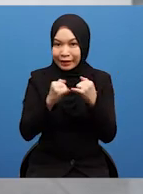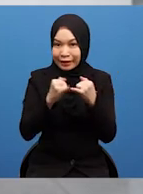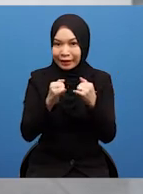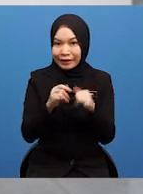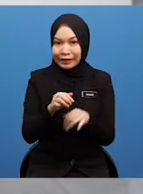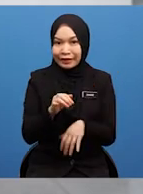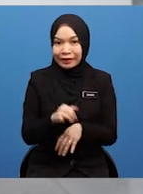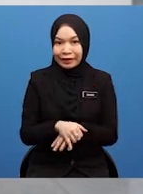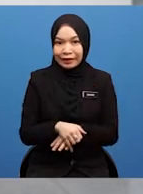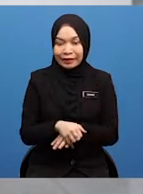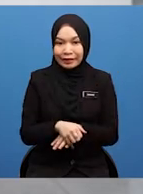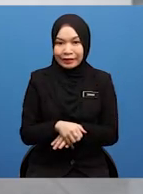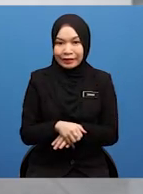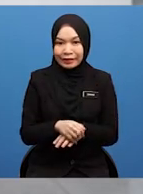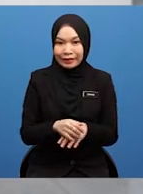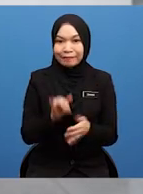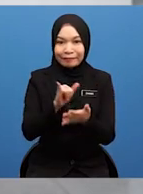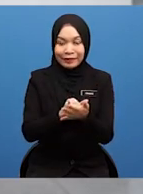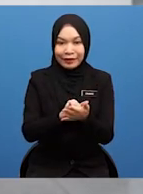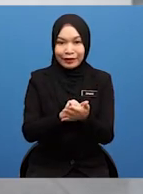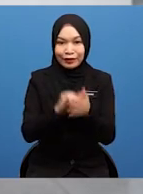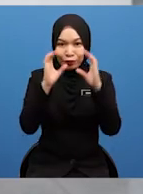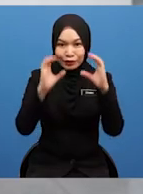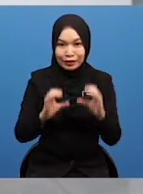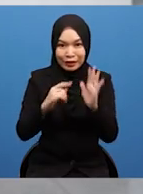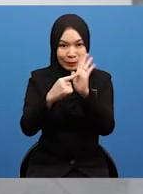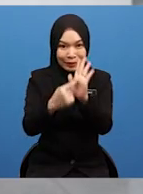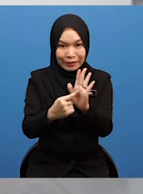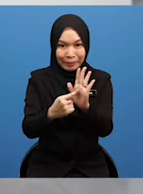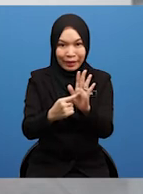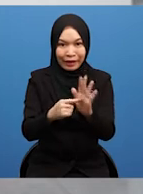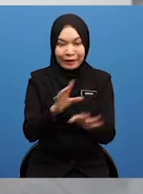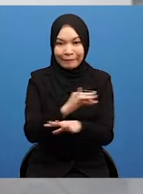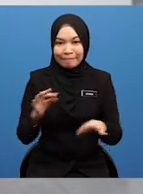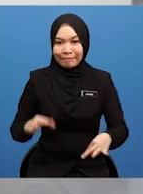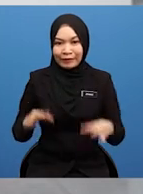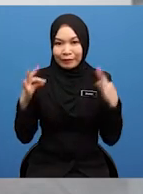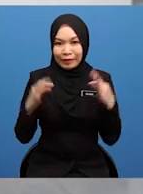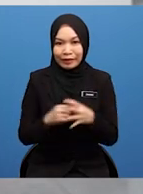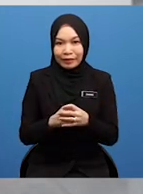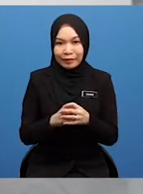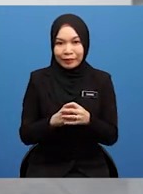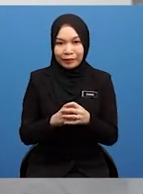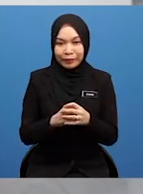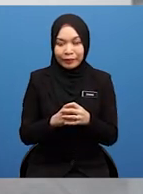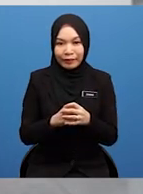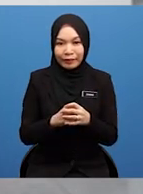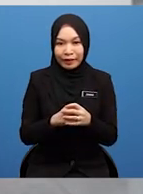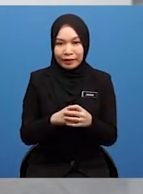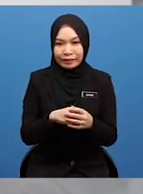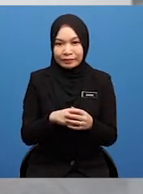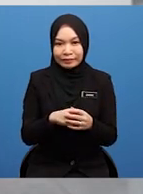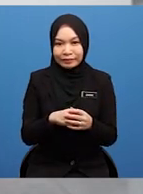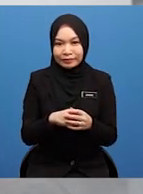diambil kira iaitu panjan berada air penting cocok dengan kota jikalau tidak hanya